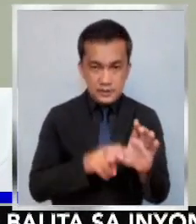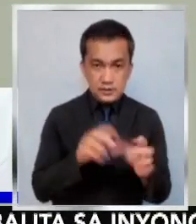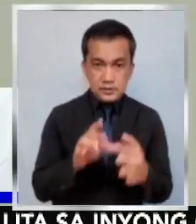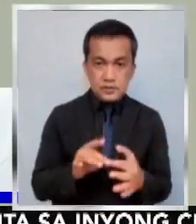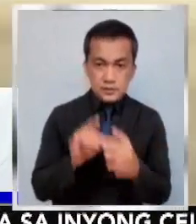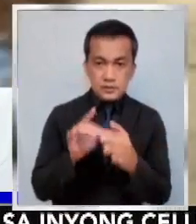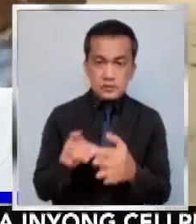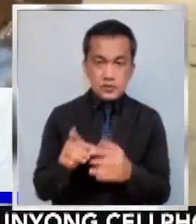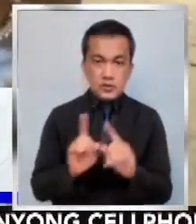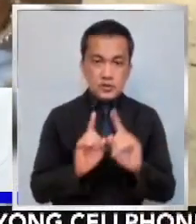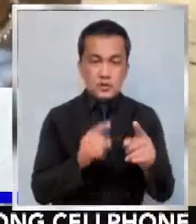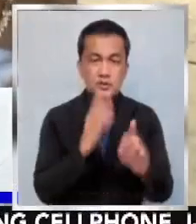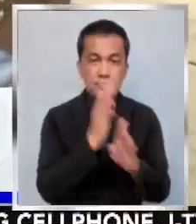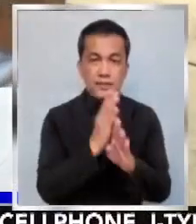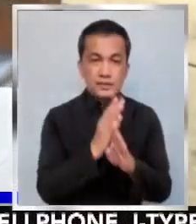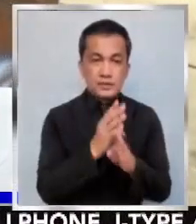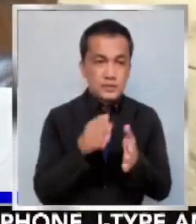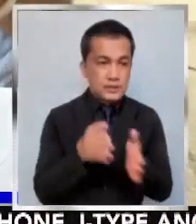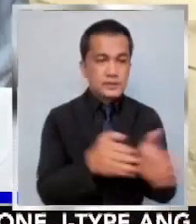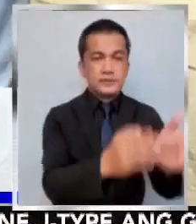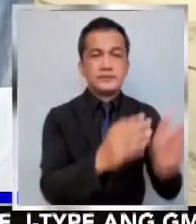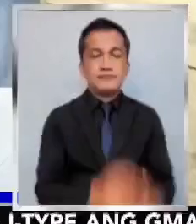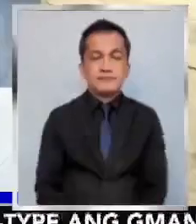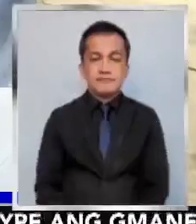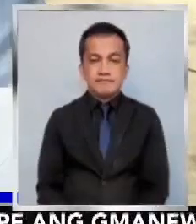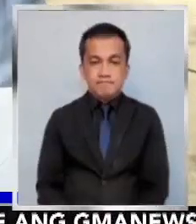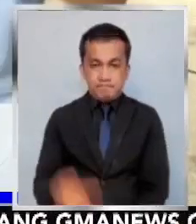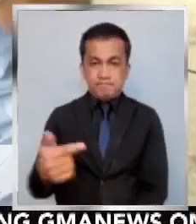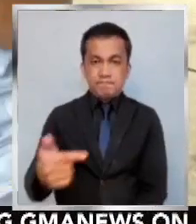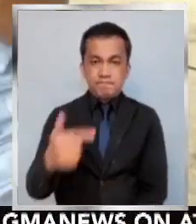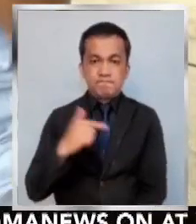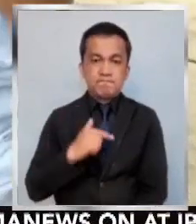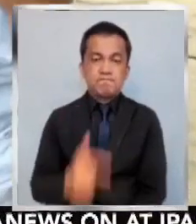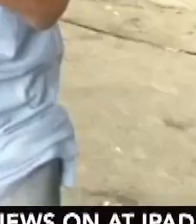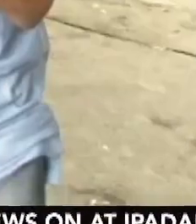busway. Mark Salazar, Nakatutok, 24 oras.